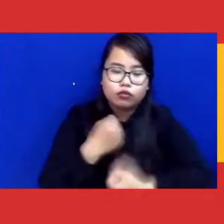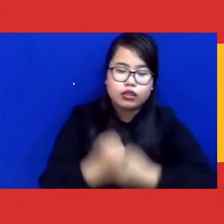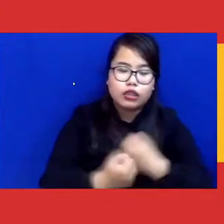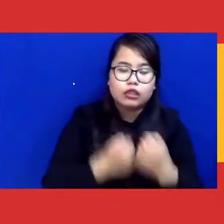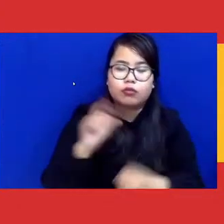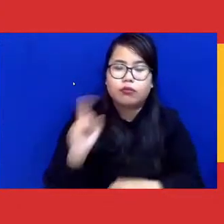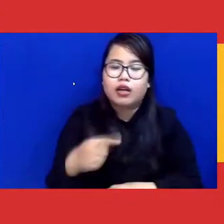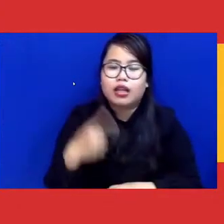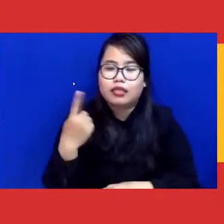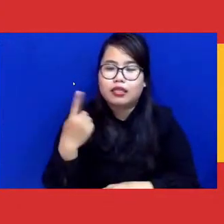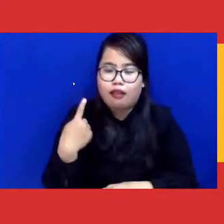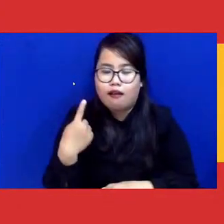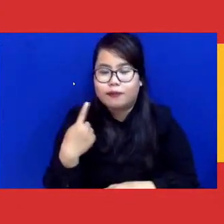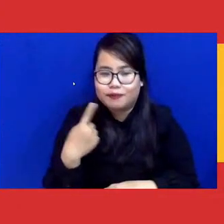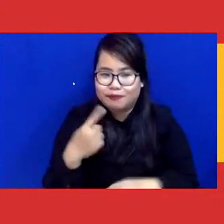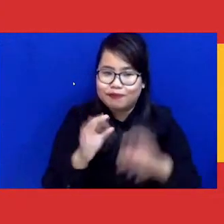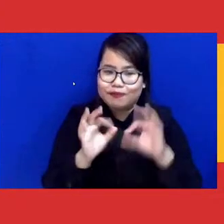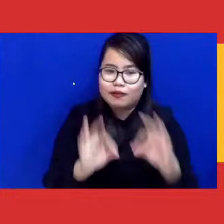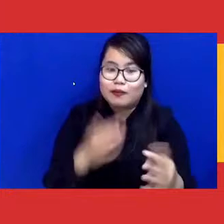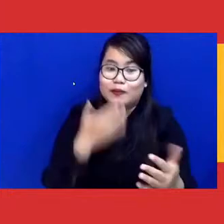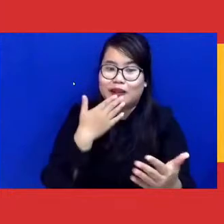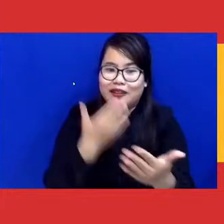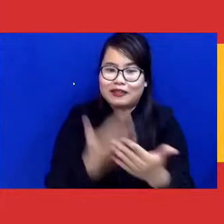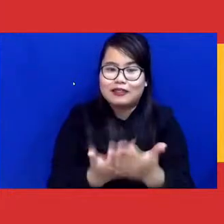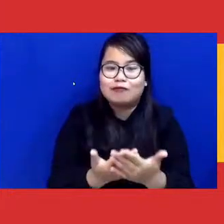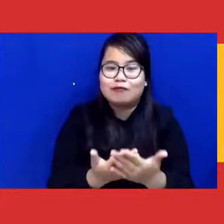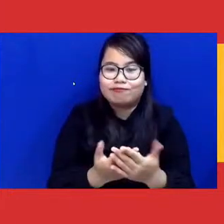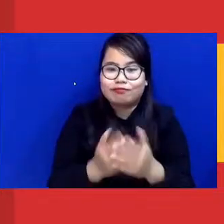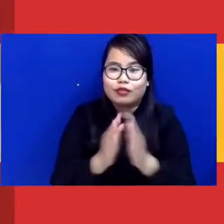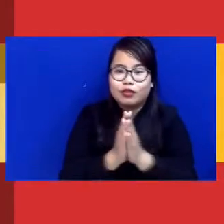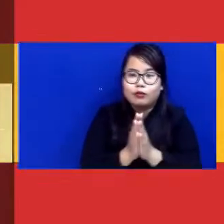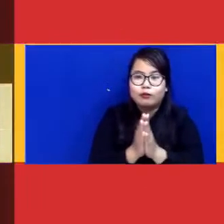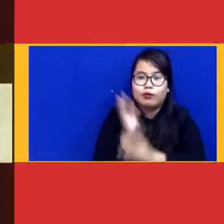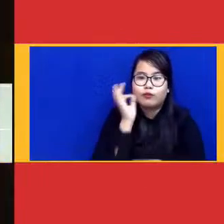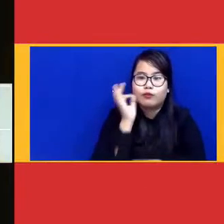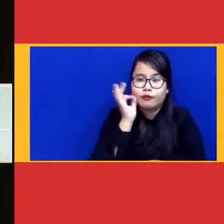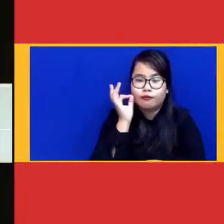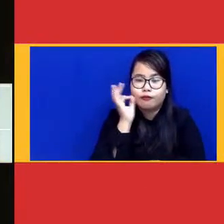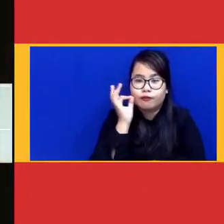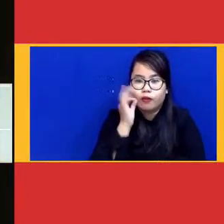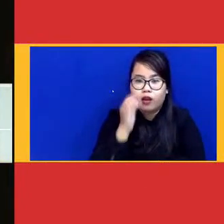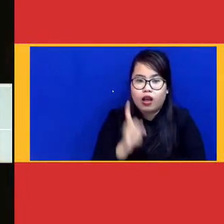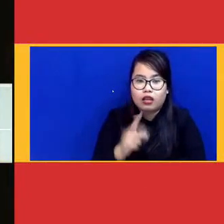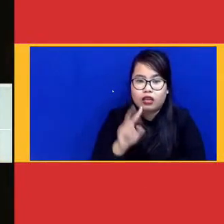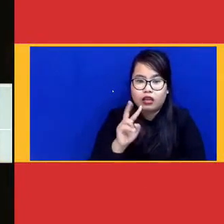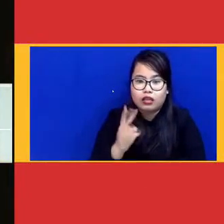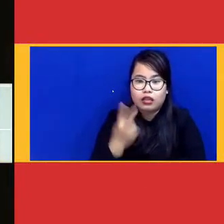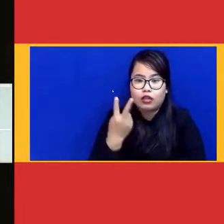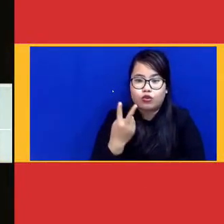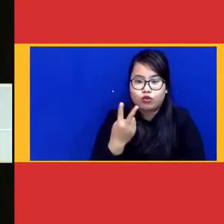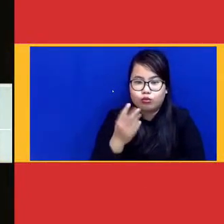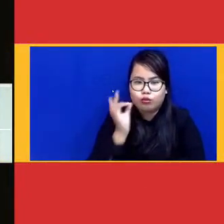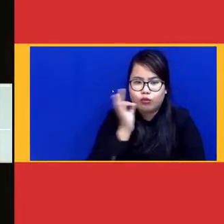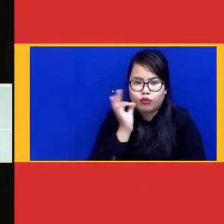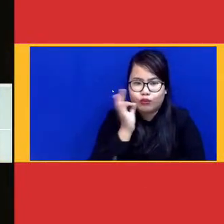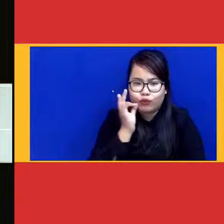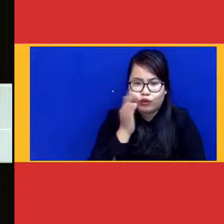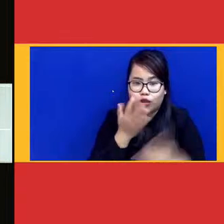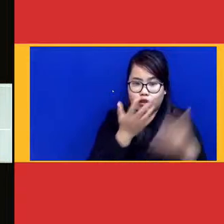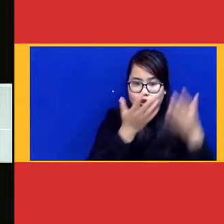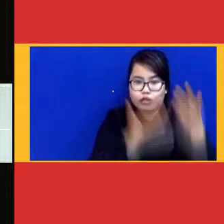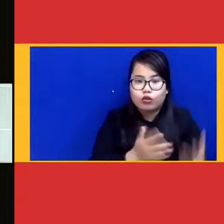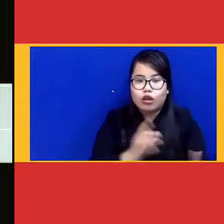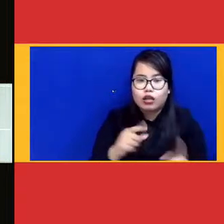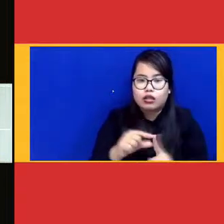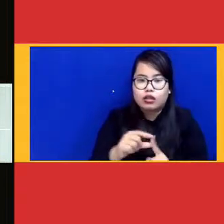pemerintahan. Terima kasih. Mohon maaf kalau ada kegiatan. Itu juga ada tentang